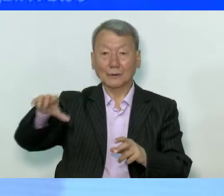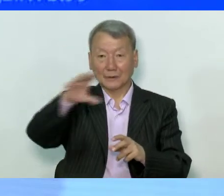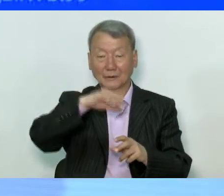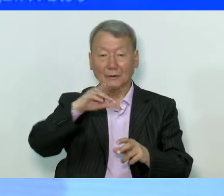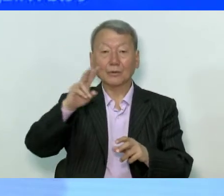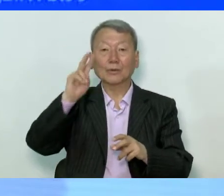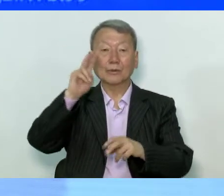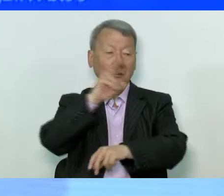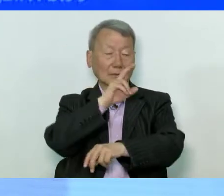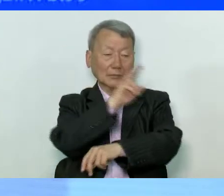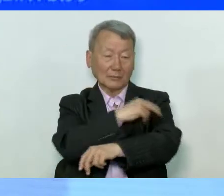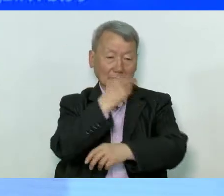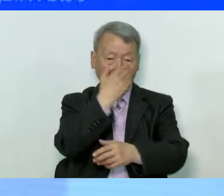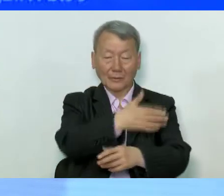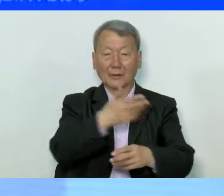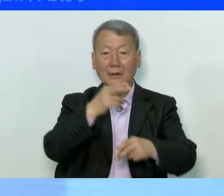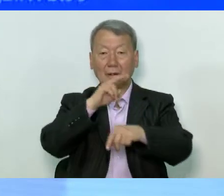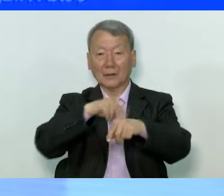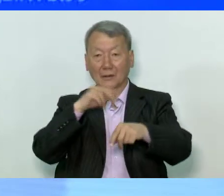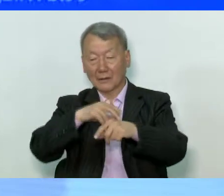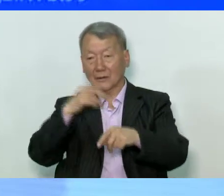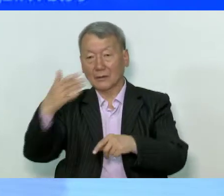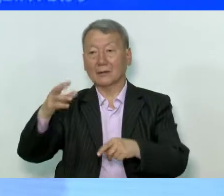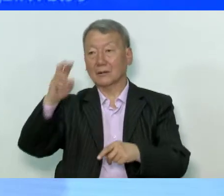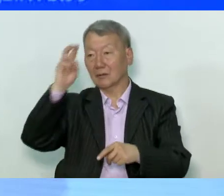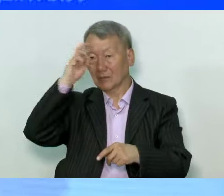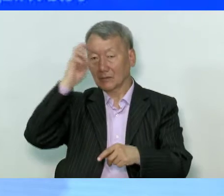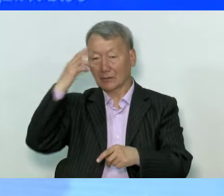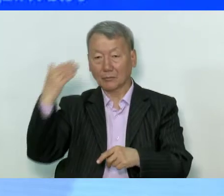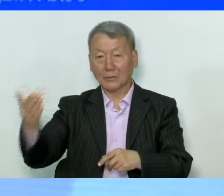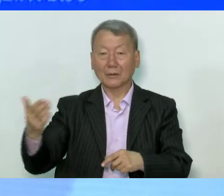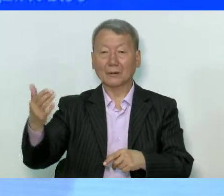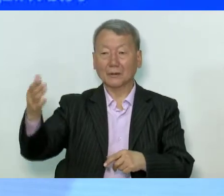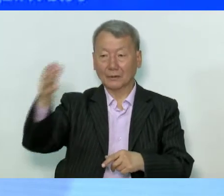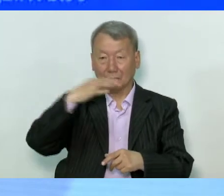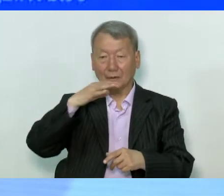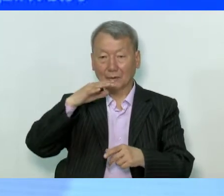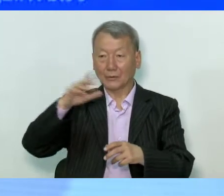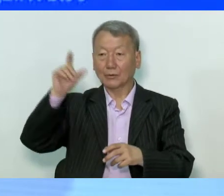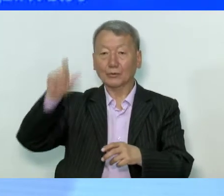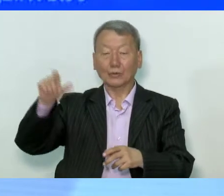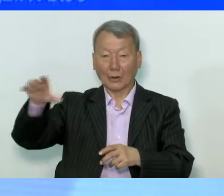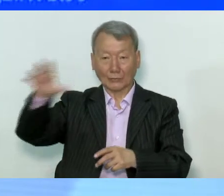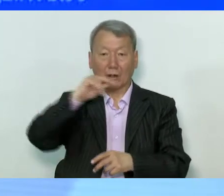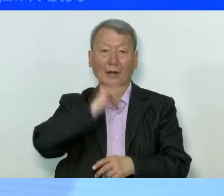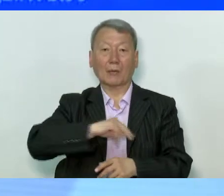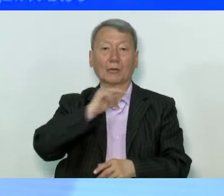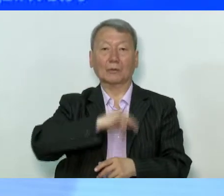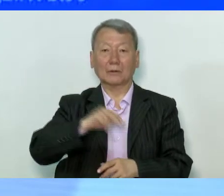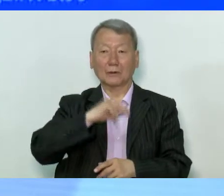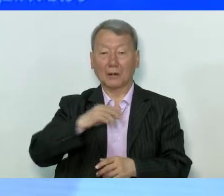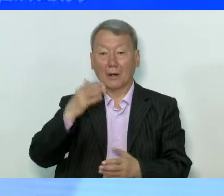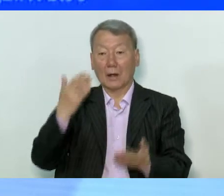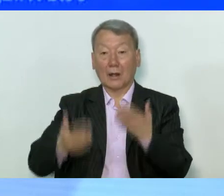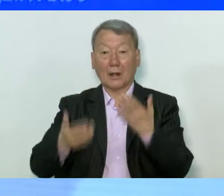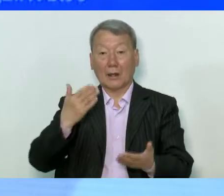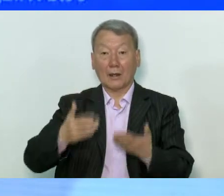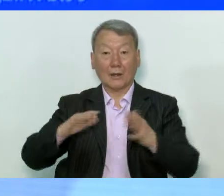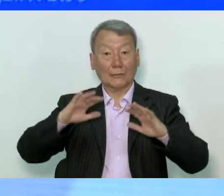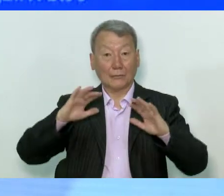органдар, мамлекеттик жана муниципалдык органдары, шаардык жетекчилик иштеп атат. Эгер кокус